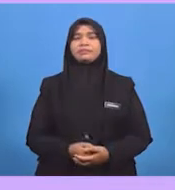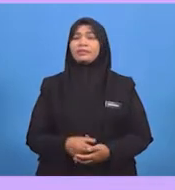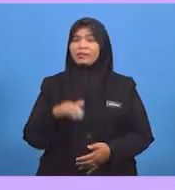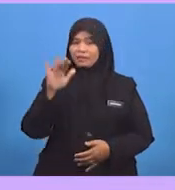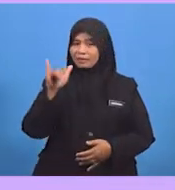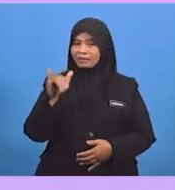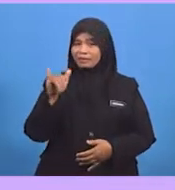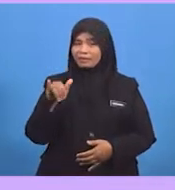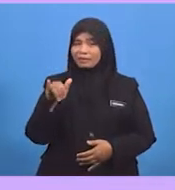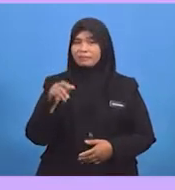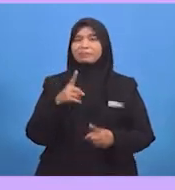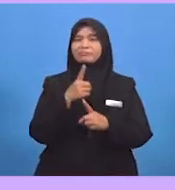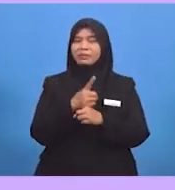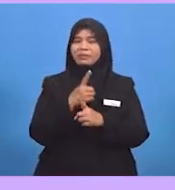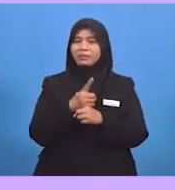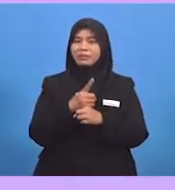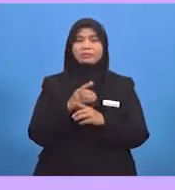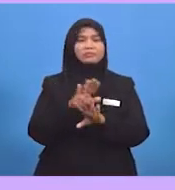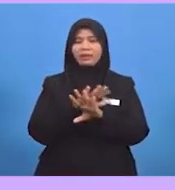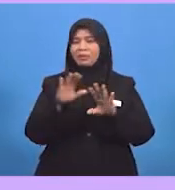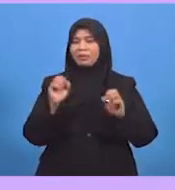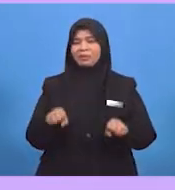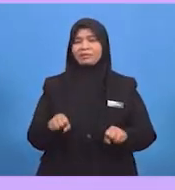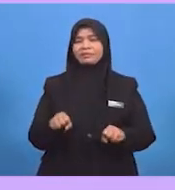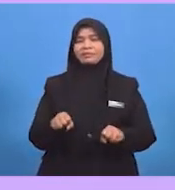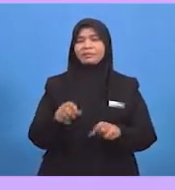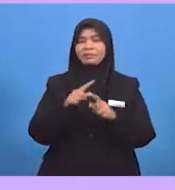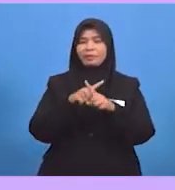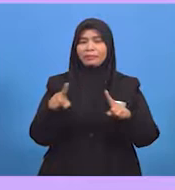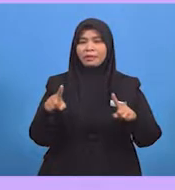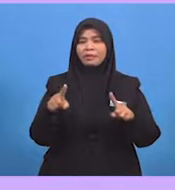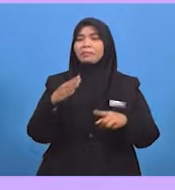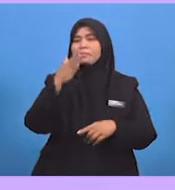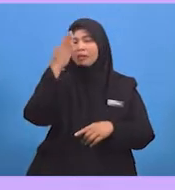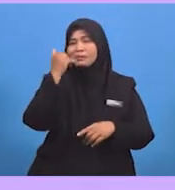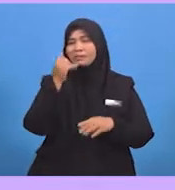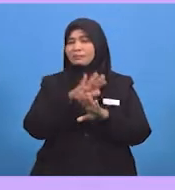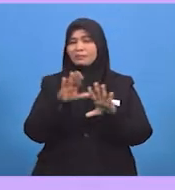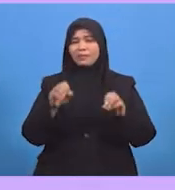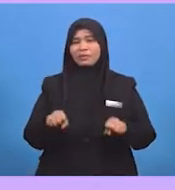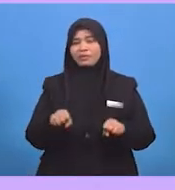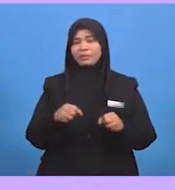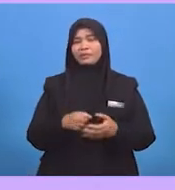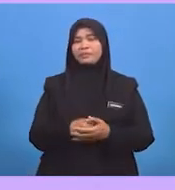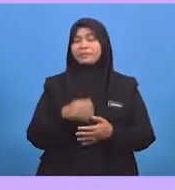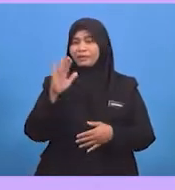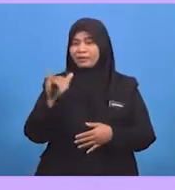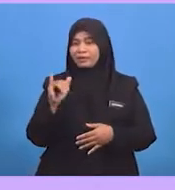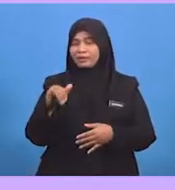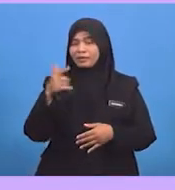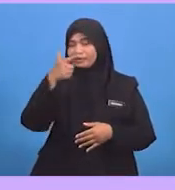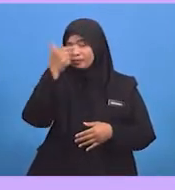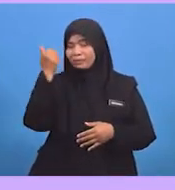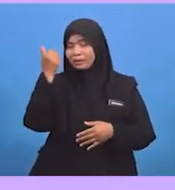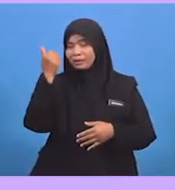Ya, betul. Tidak boleh. Tetapi, mengapa tidak boleh? Ya, sebab